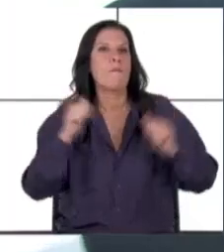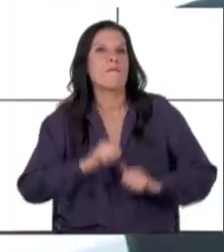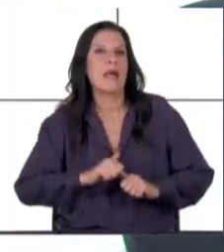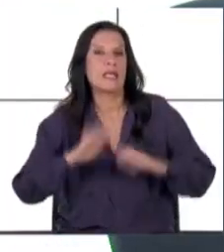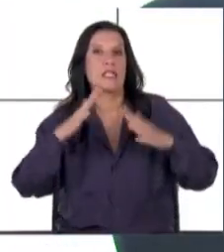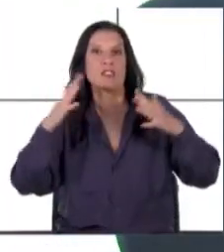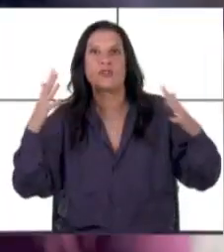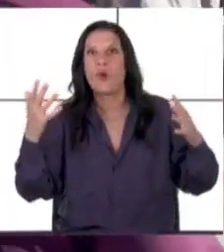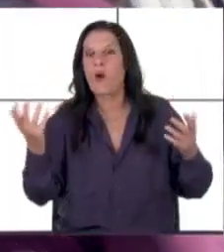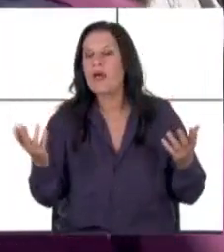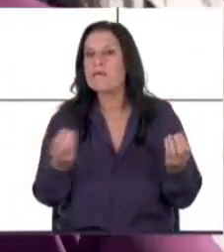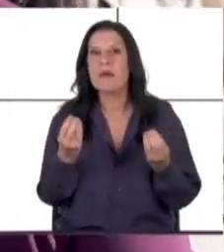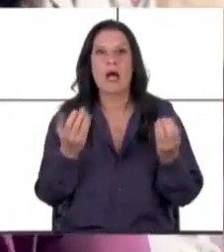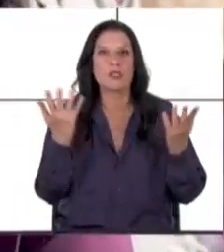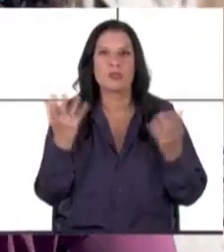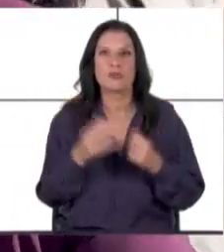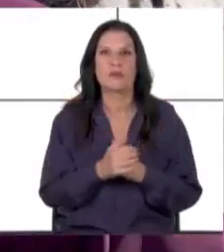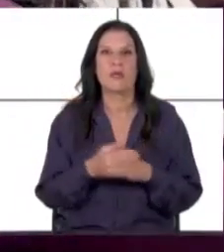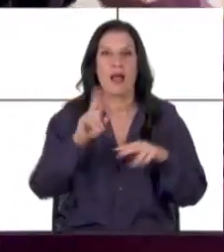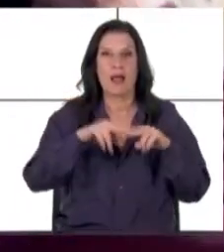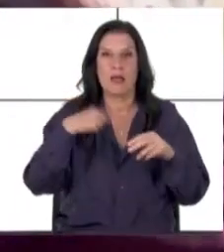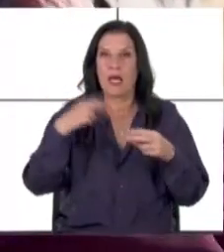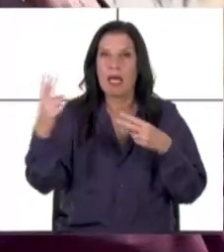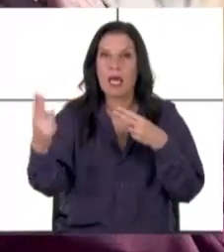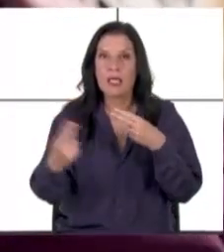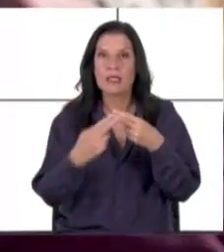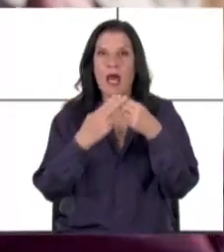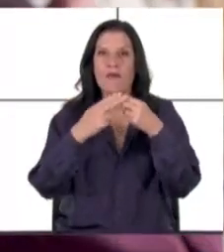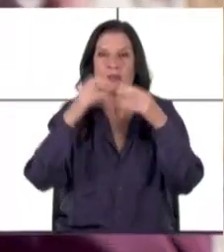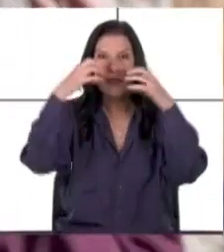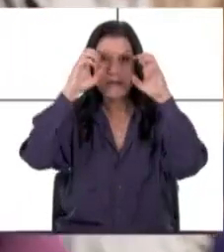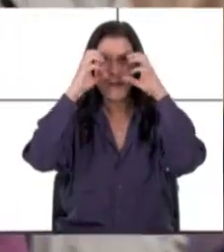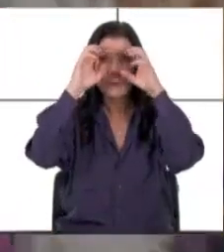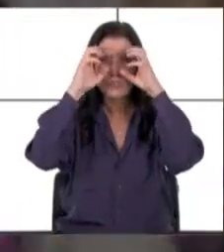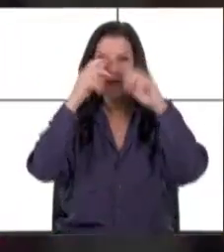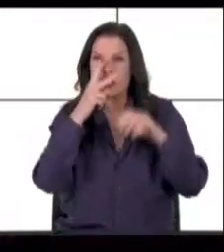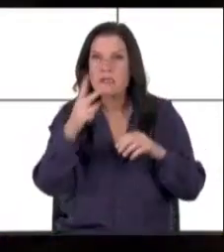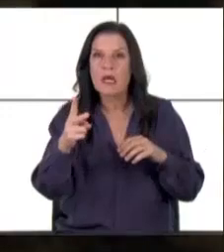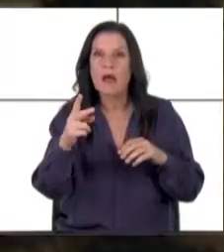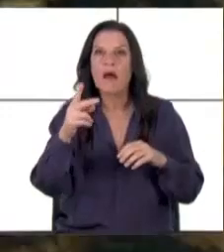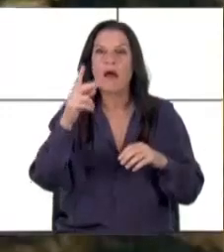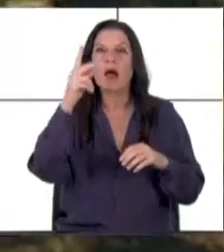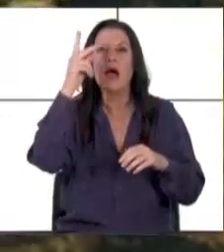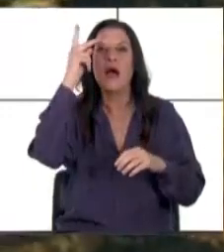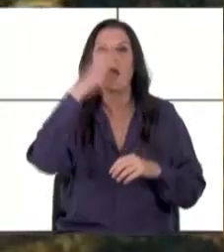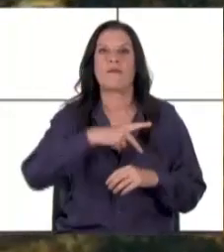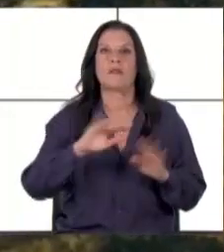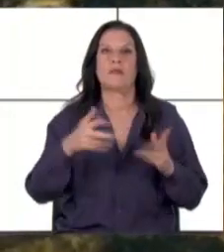מישהו שעף ברוח. רק כשהתקרבתי והסתכלתי משקפת הבנתי מה אני רואה.